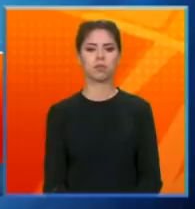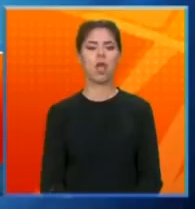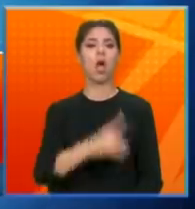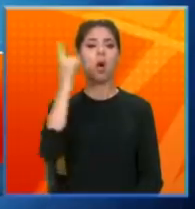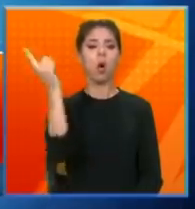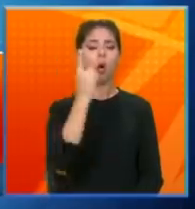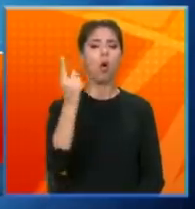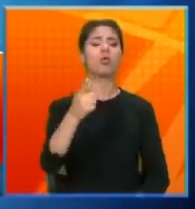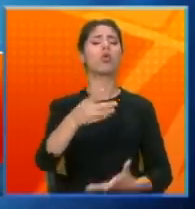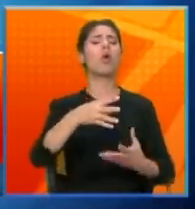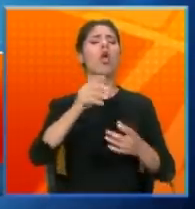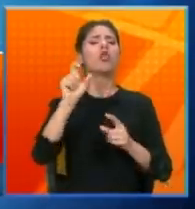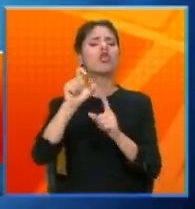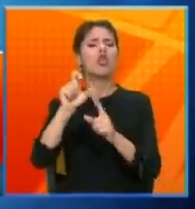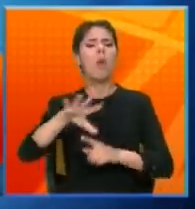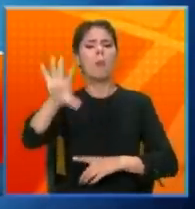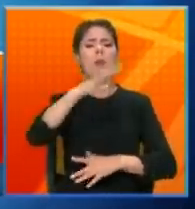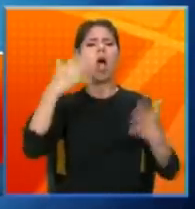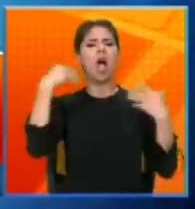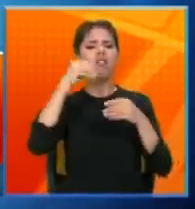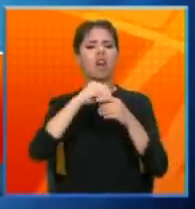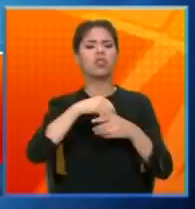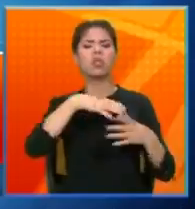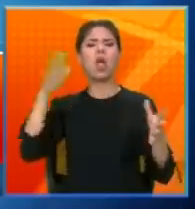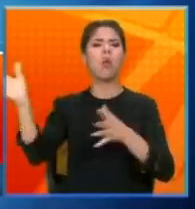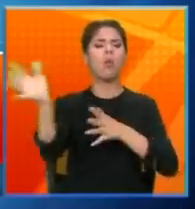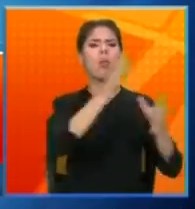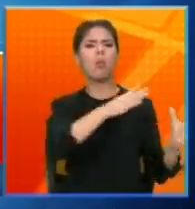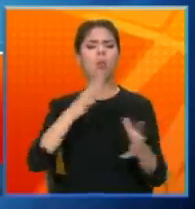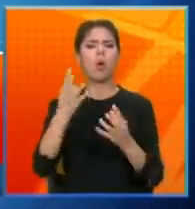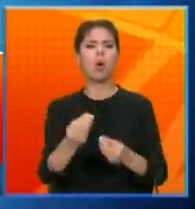Hortumun yuttuğu çöpler gökyüzünden böyle yağdı.